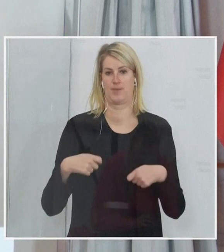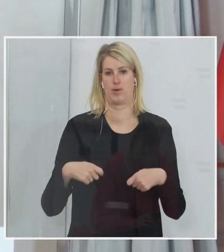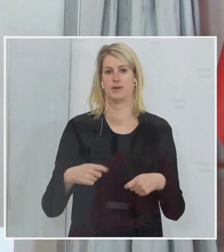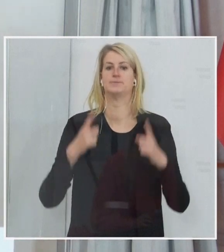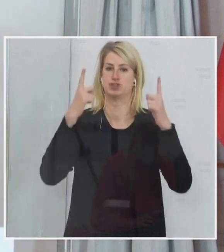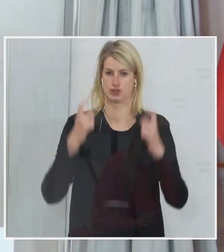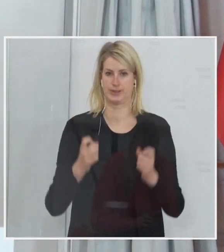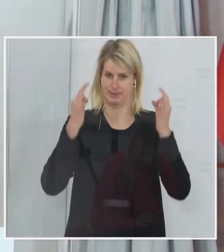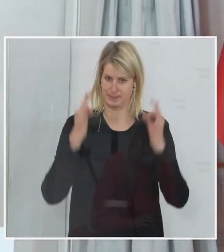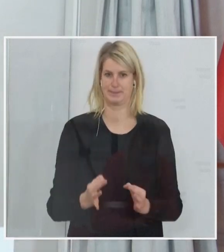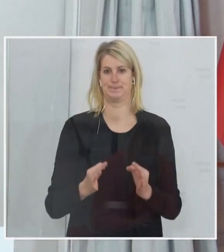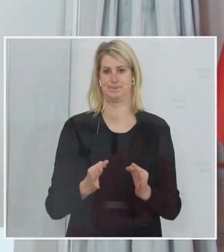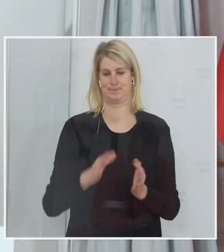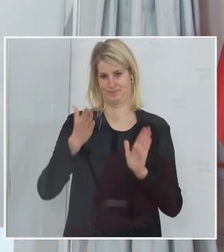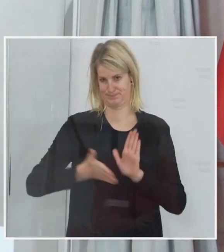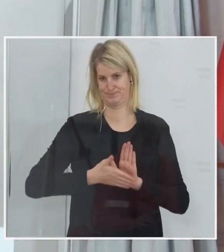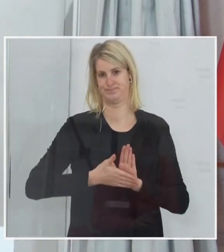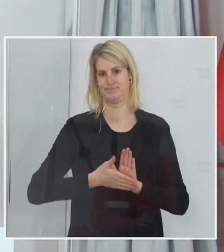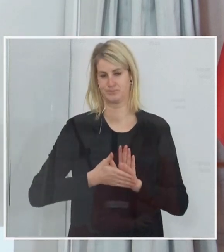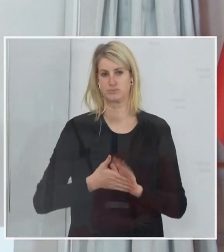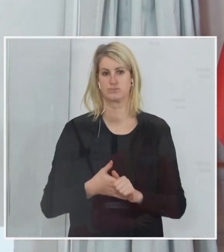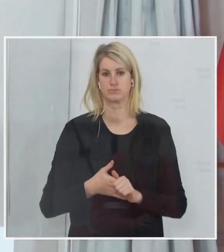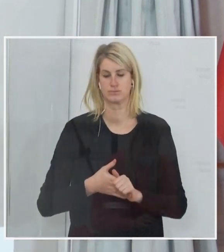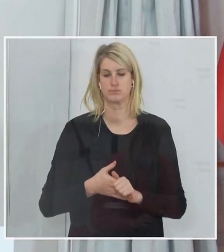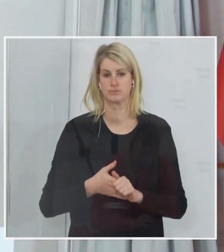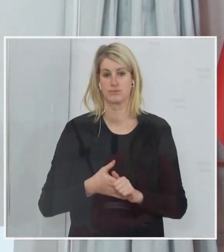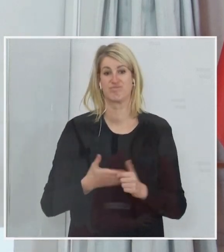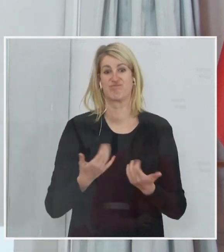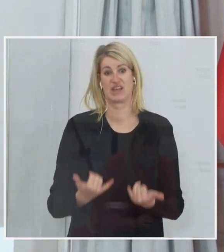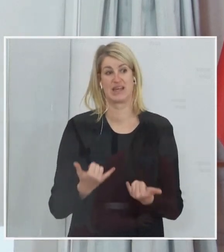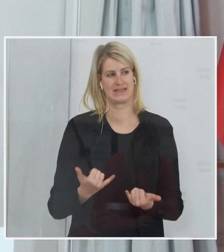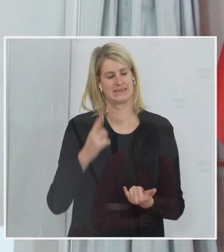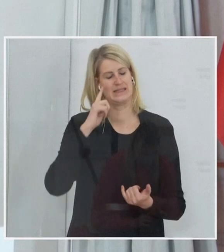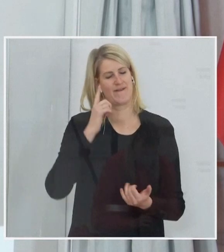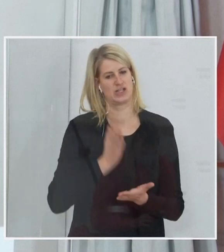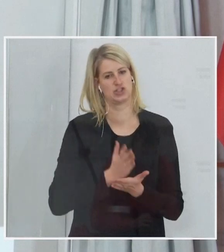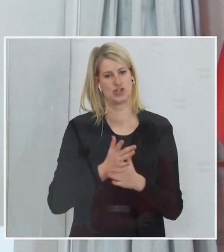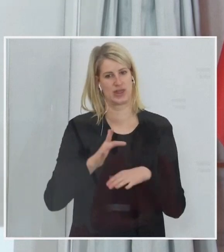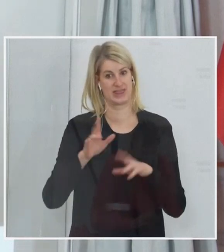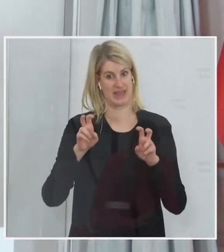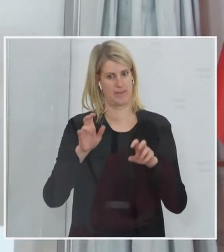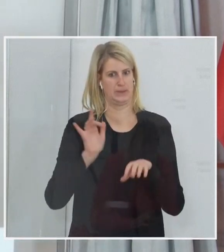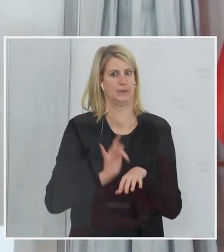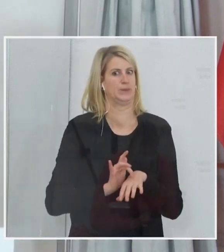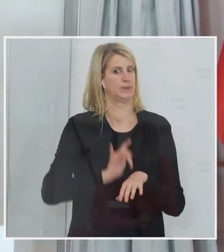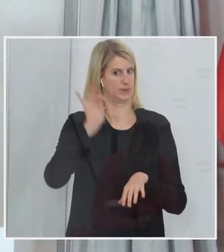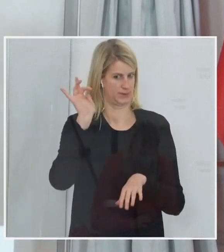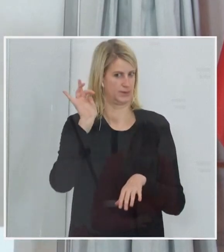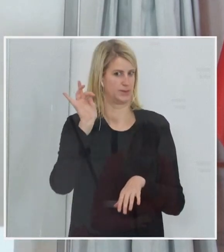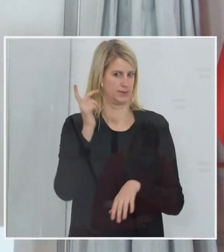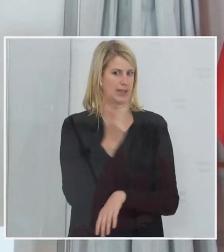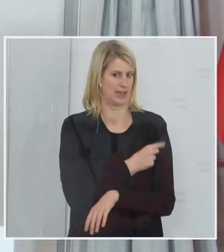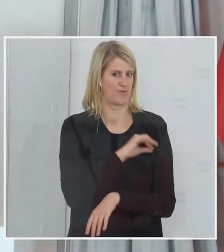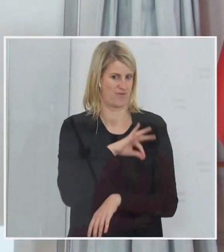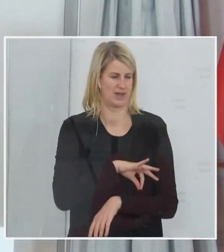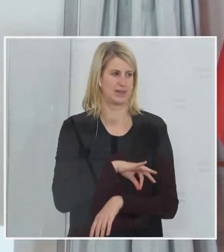letër informuese për ata që ende nuk janë vaksinuar, dhe në fazën e tretë, nëse gjithë kjo rezulton të jetë e kotë, do të ketë një letër me një termin